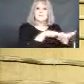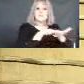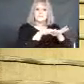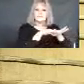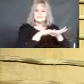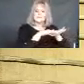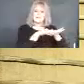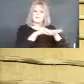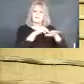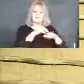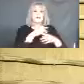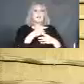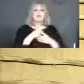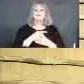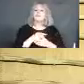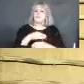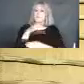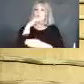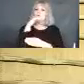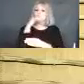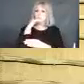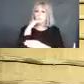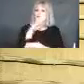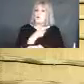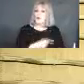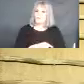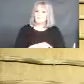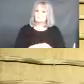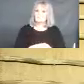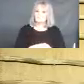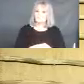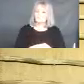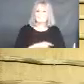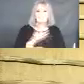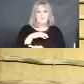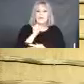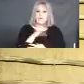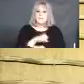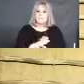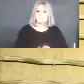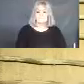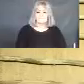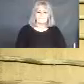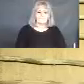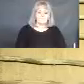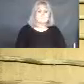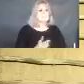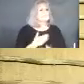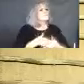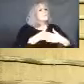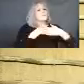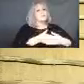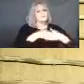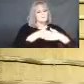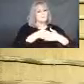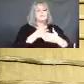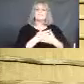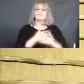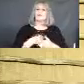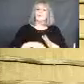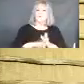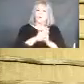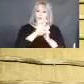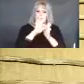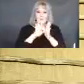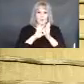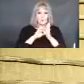alles saam gedeel en niemand het te min gehad nie.